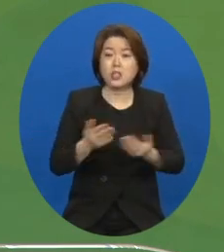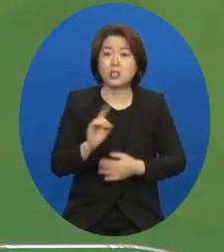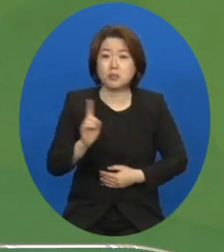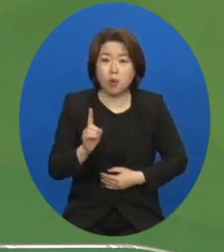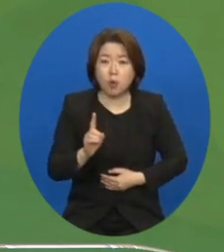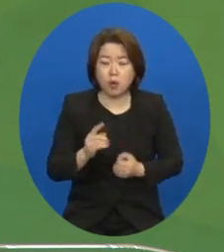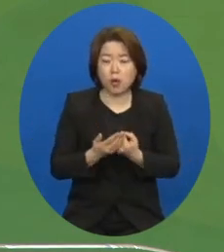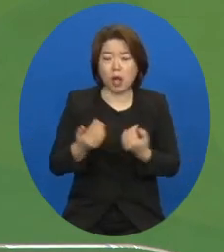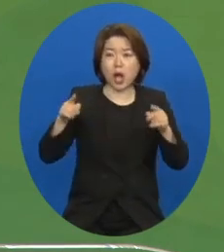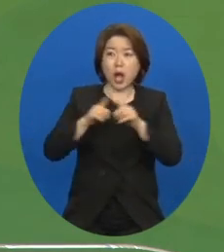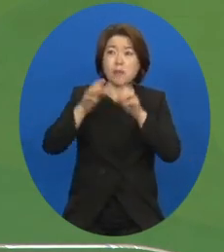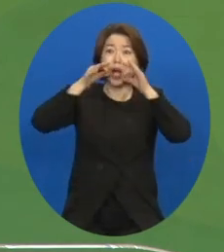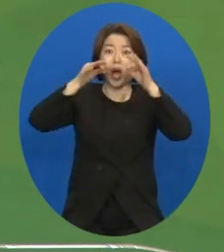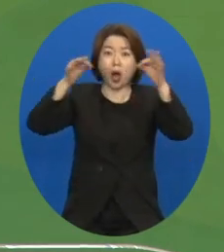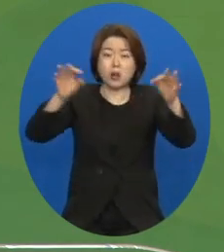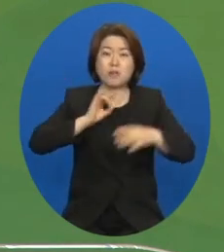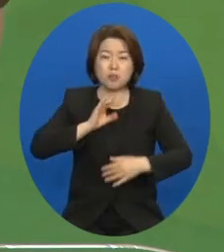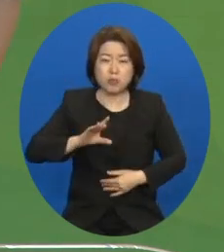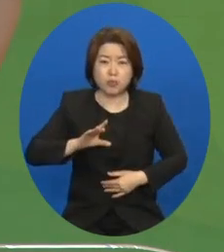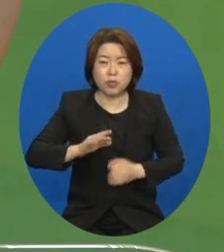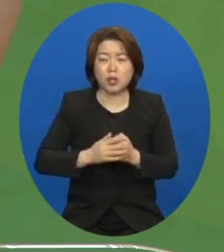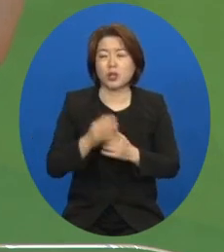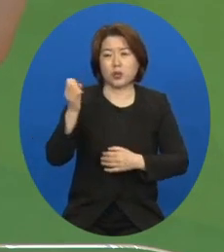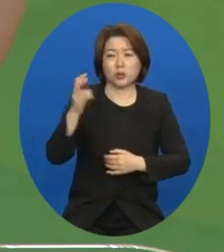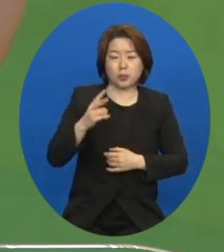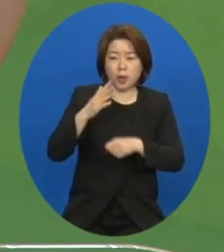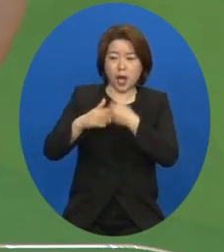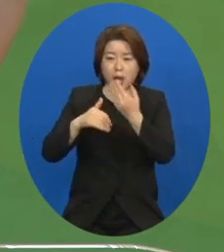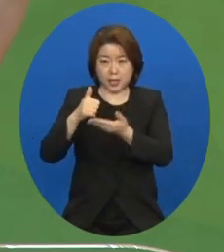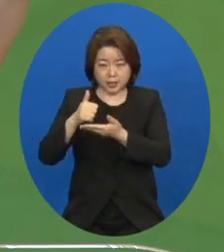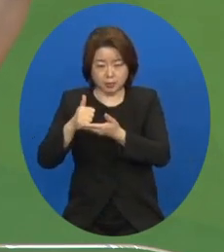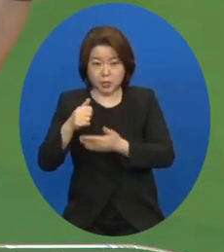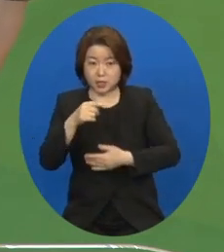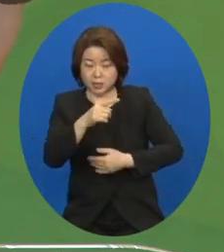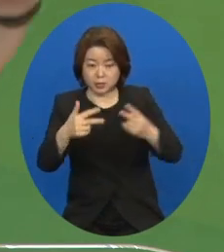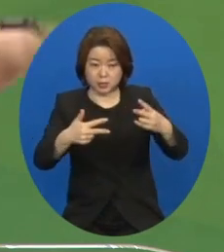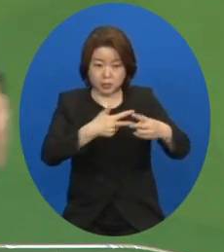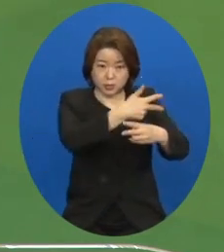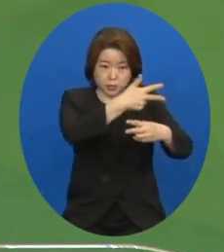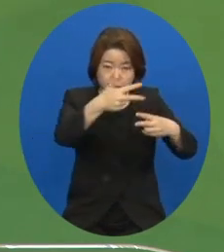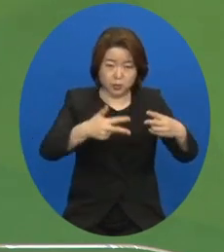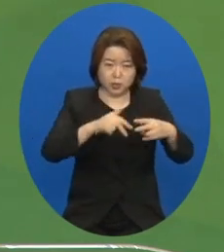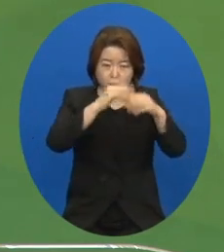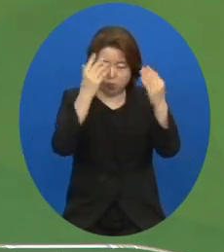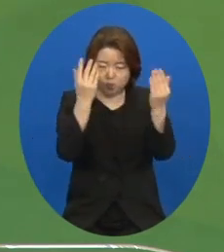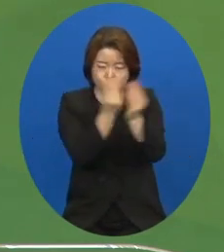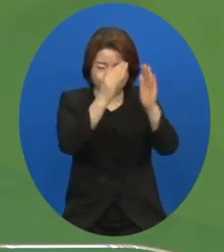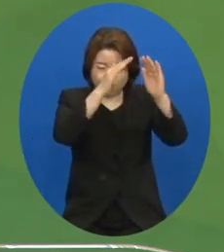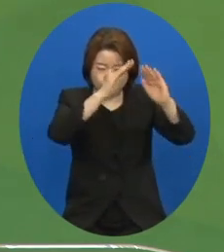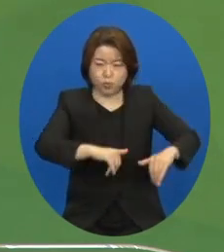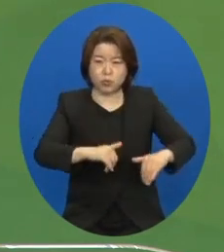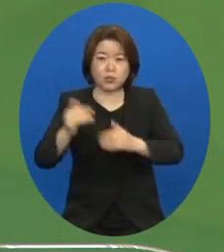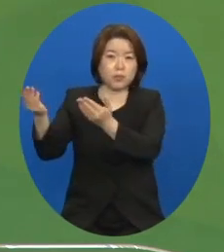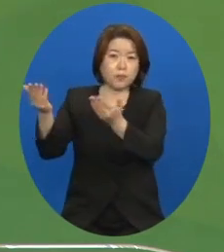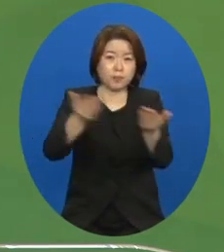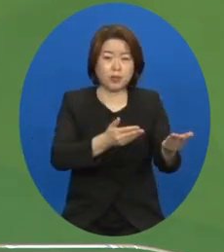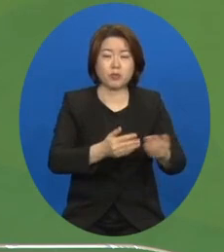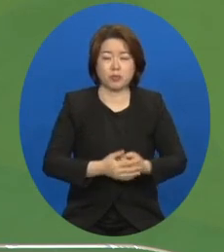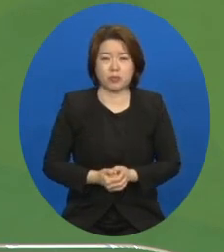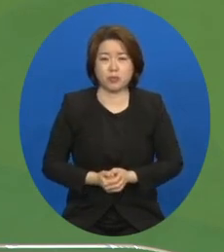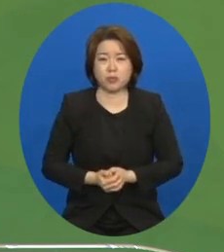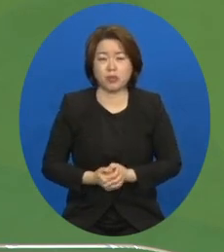소리 지르는 것밖에 없었어요. 그리고 하나님께서 그 여리고성이 완전히 무너지게 만들었습니다.